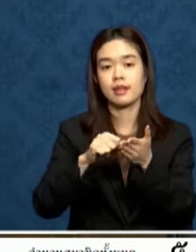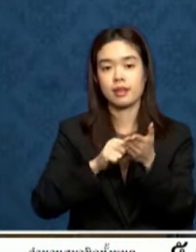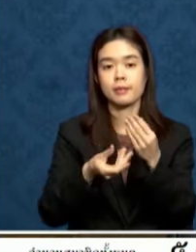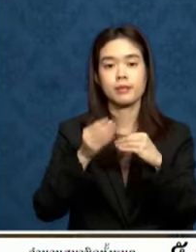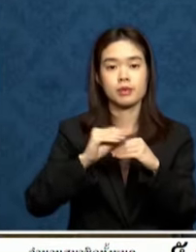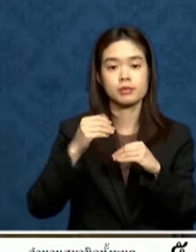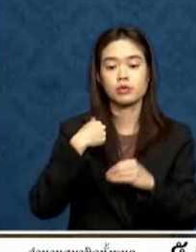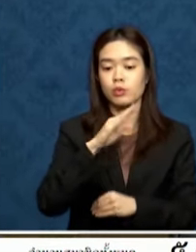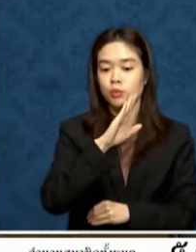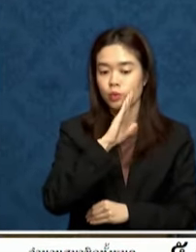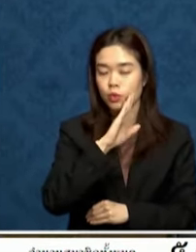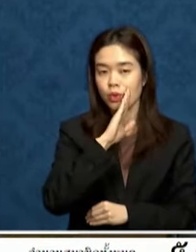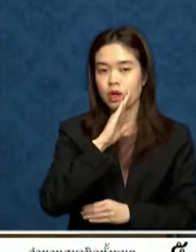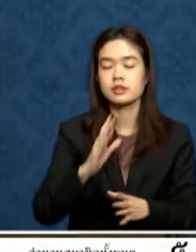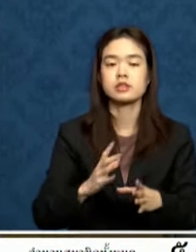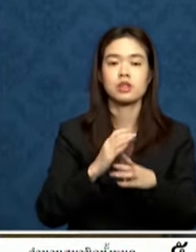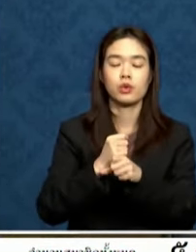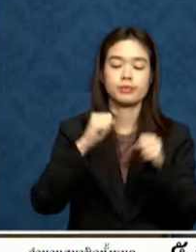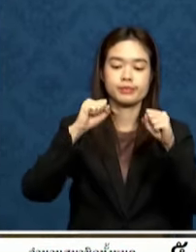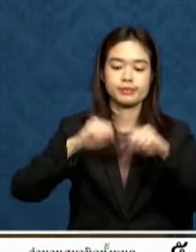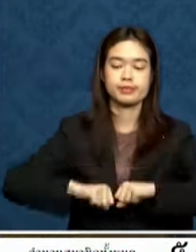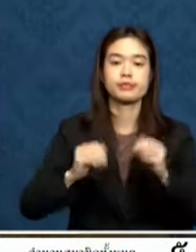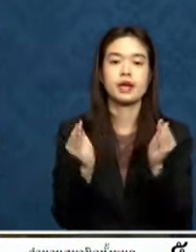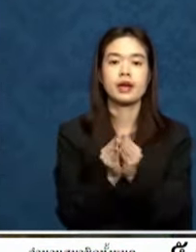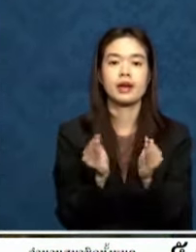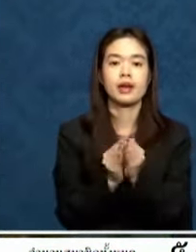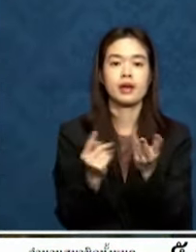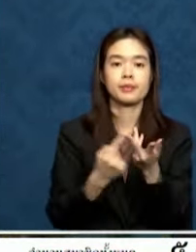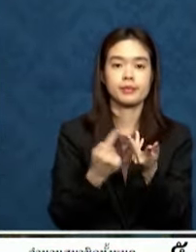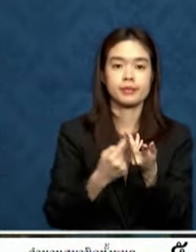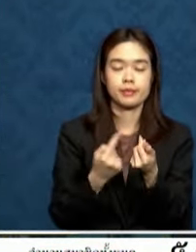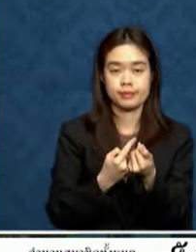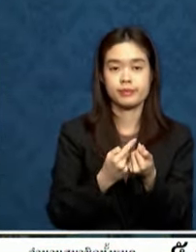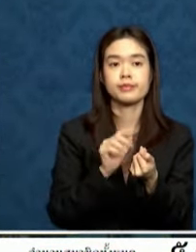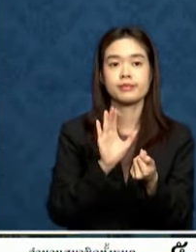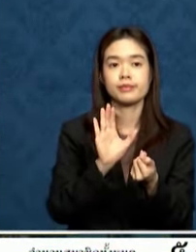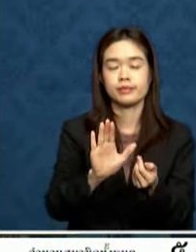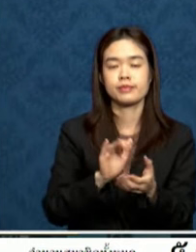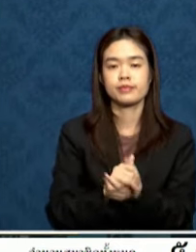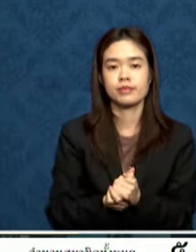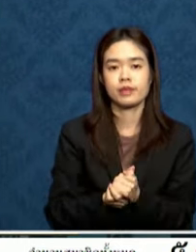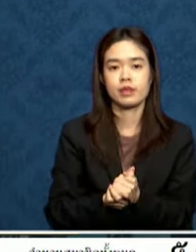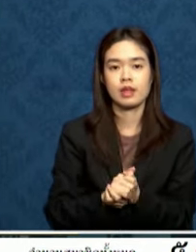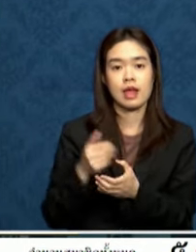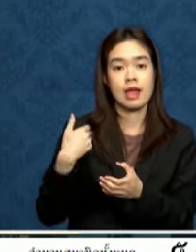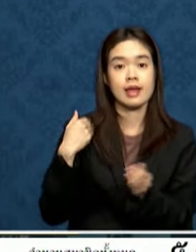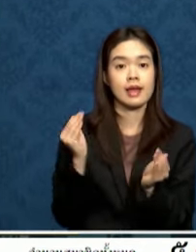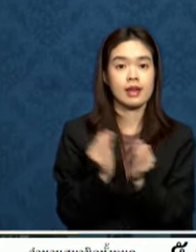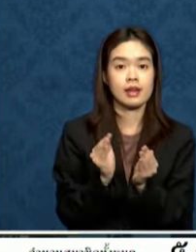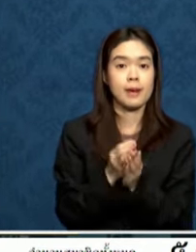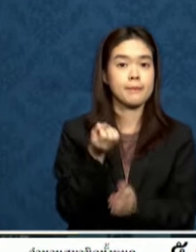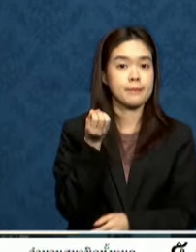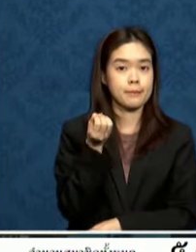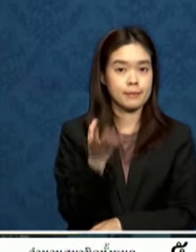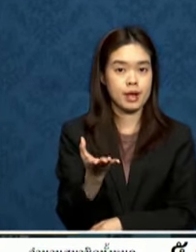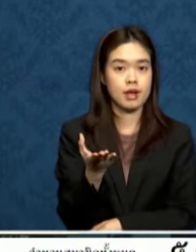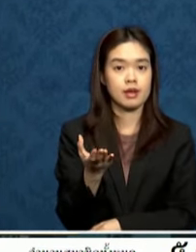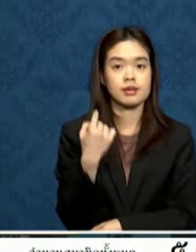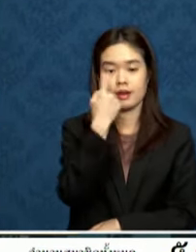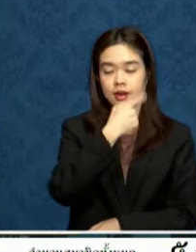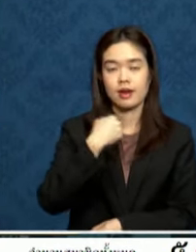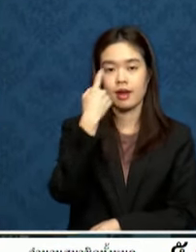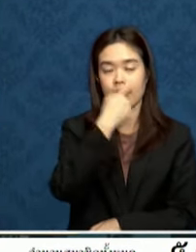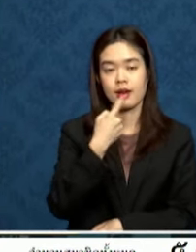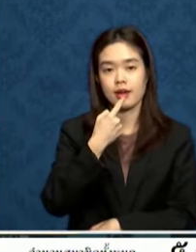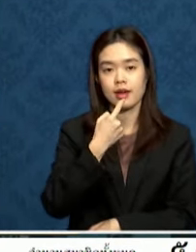ที่จะถือว่ามีข้อยุติในเรื่องที่จะธรรประชามติให้ถือเสียงข้างมากของผู้มาออก